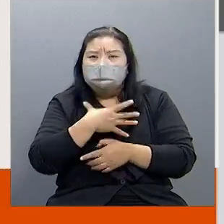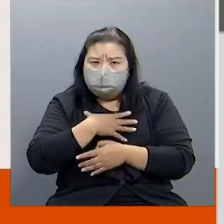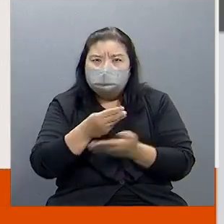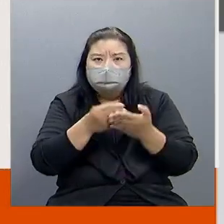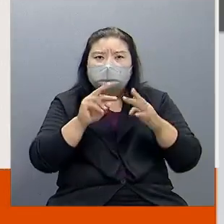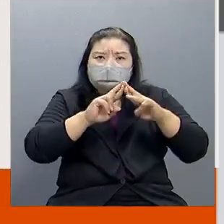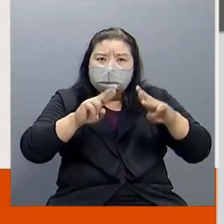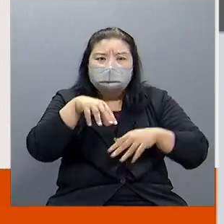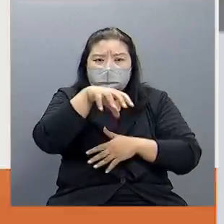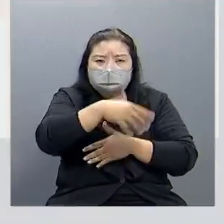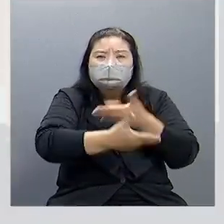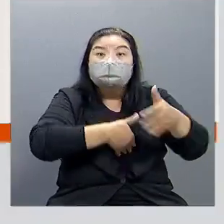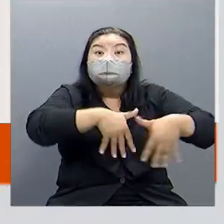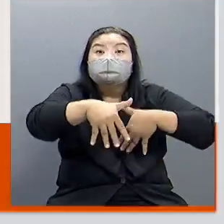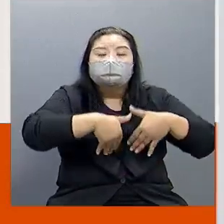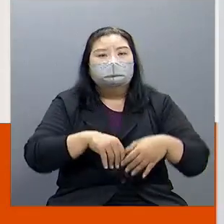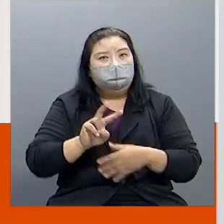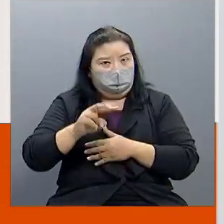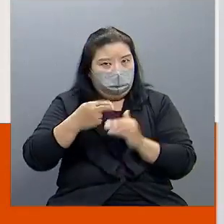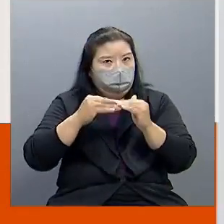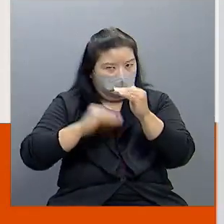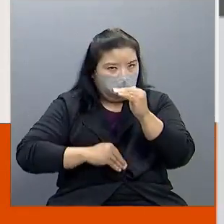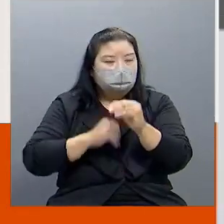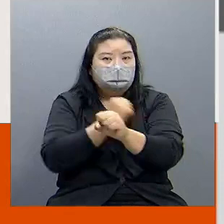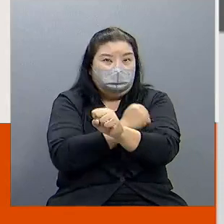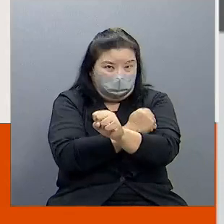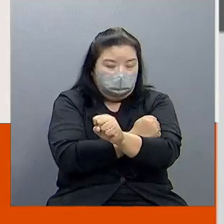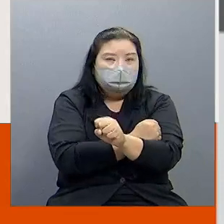ได้ต่ำกว่า 20,000 บาทต่อเดือนนะคะและเมื่อพิจารณารายอ